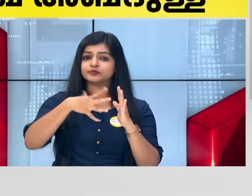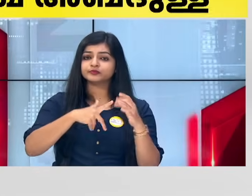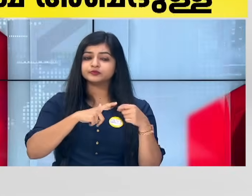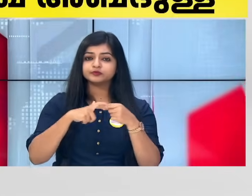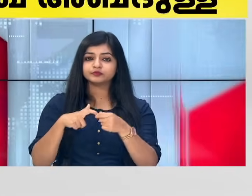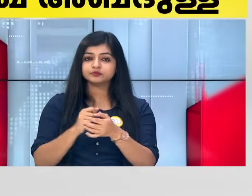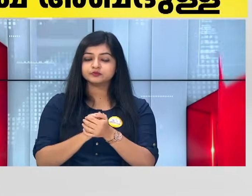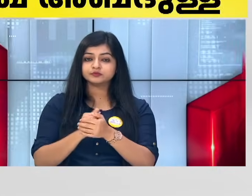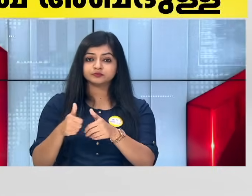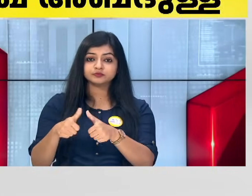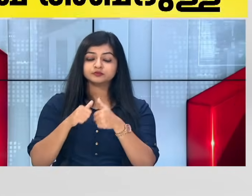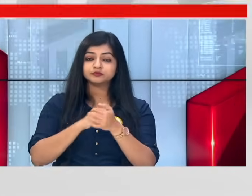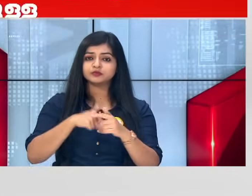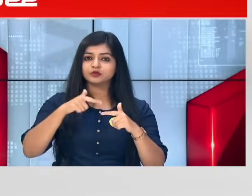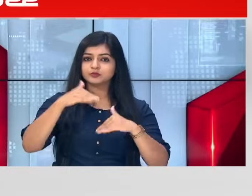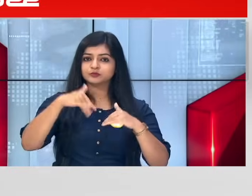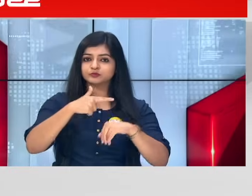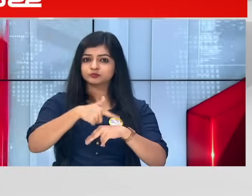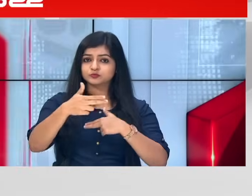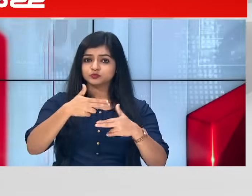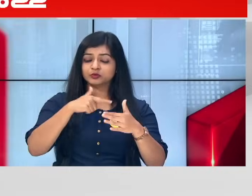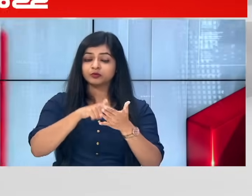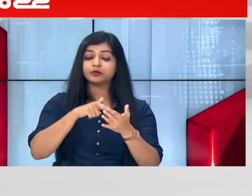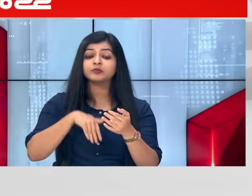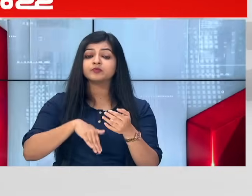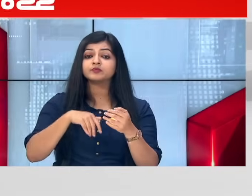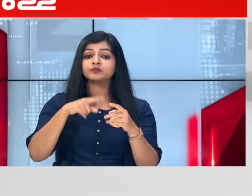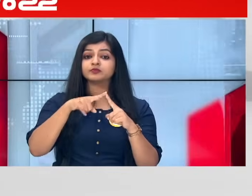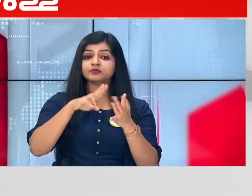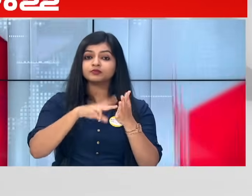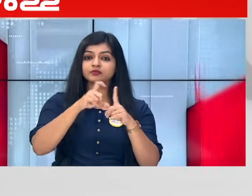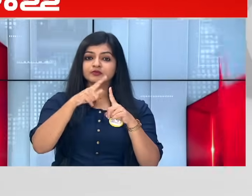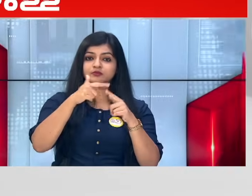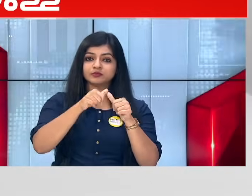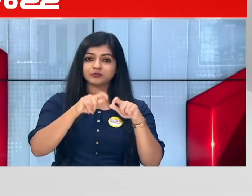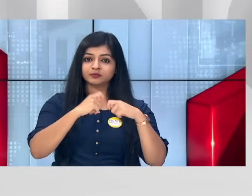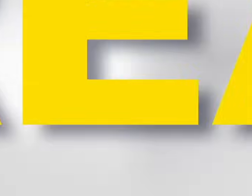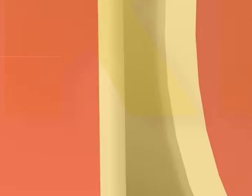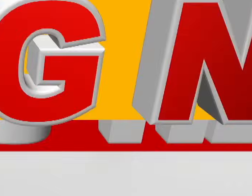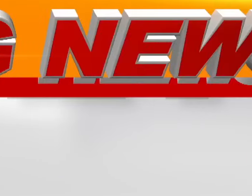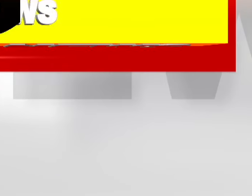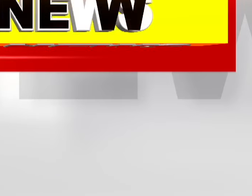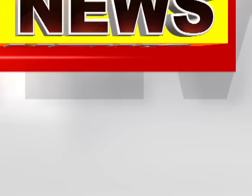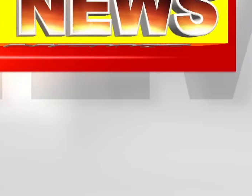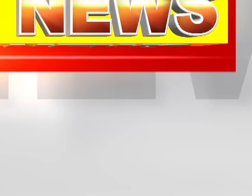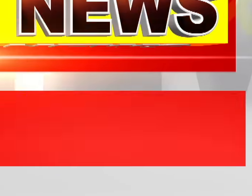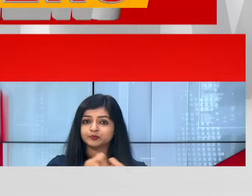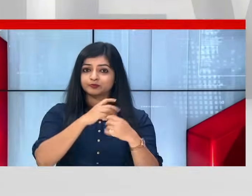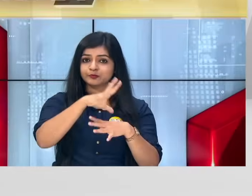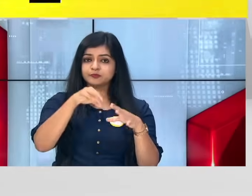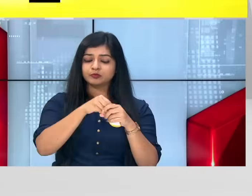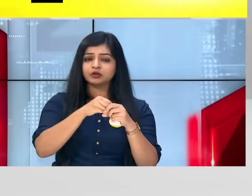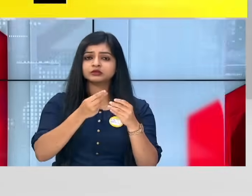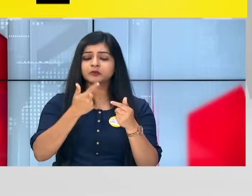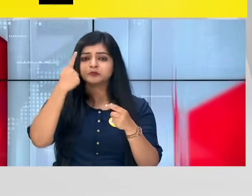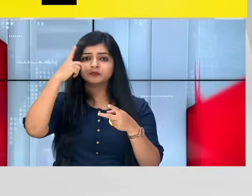പ്രവിത, ഈ തെരഞ്ഞെടുപ്പ് അടുത്ത ഘട്ടത്തിൽ ഇന്ത്യ മുന്നണിയിലെ പല പാർട്ടികളും പലതരത്തിലുള്ള വിഭിന്ന നിലപാടുകൾ സ്വീകരിക്കുന്ന ഒരു ഘട്ടമാണ് നിലവിലുള്ളത്.